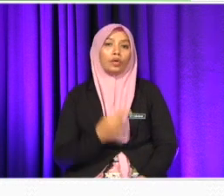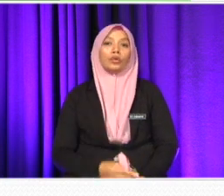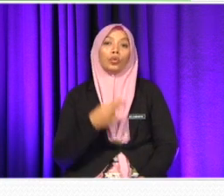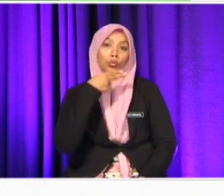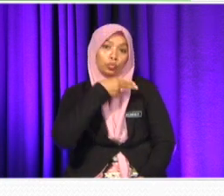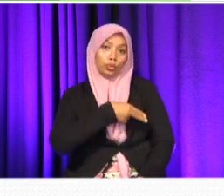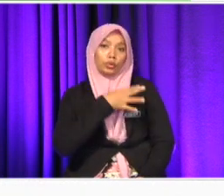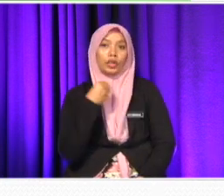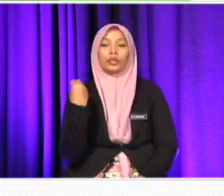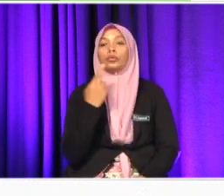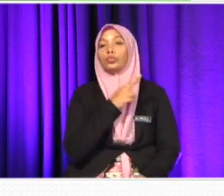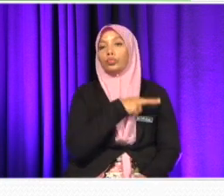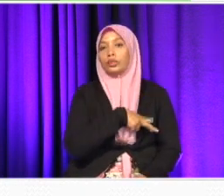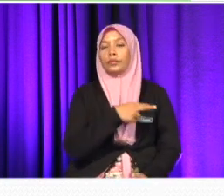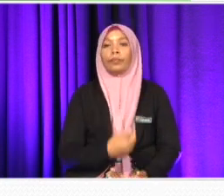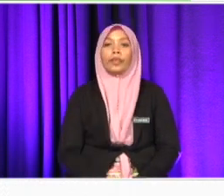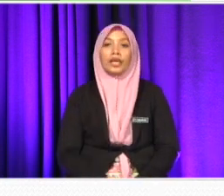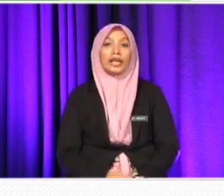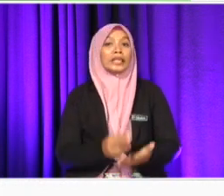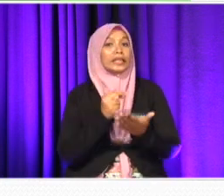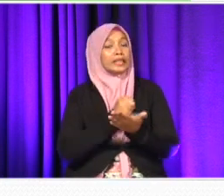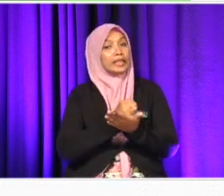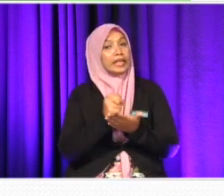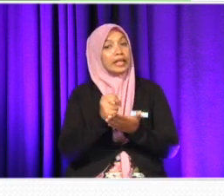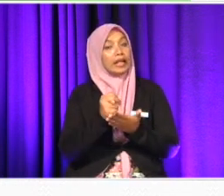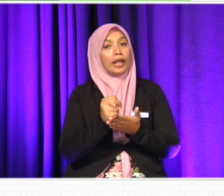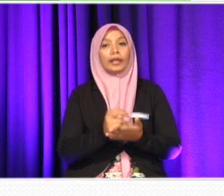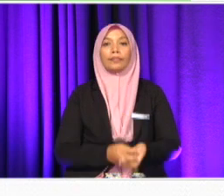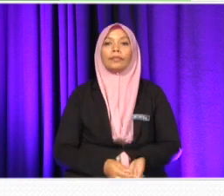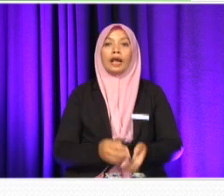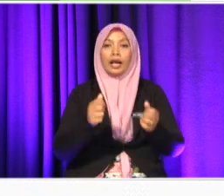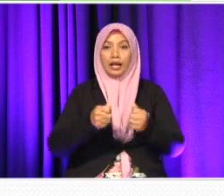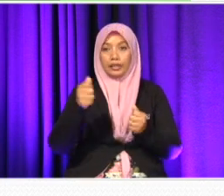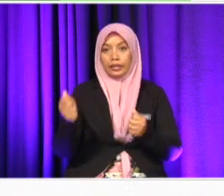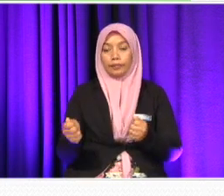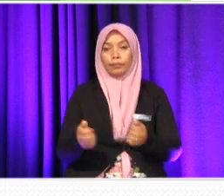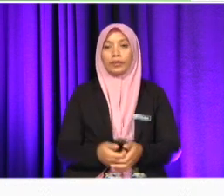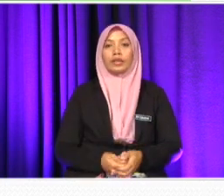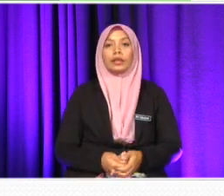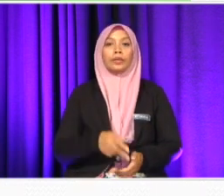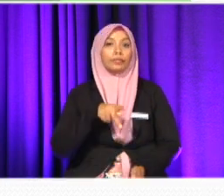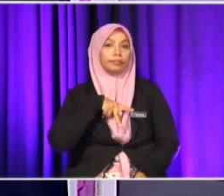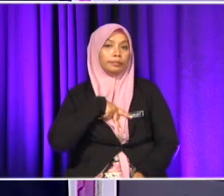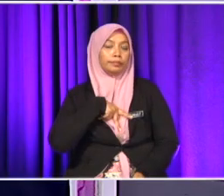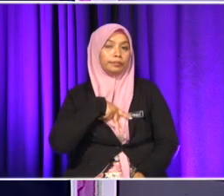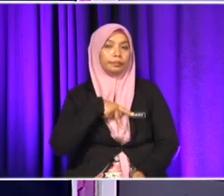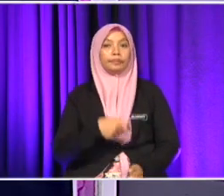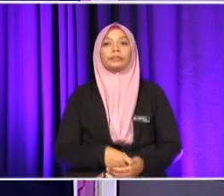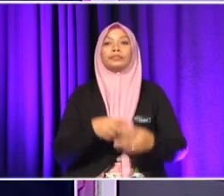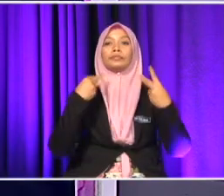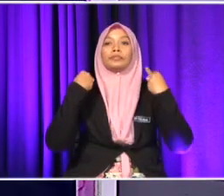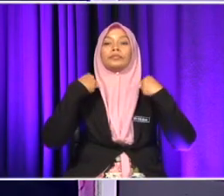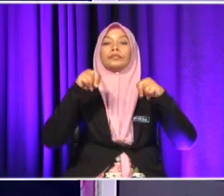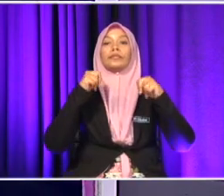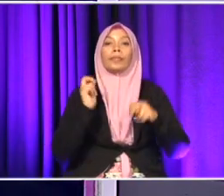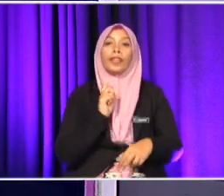ataupun rugi bersih atau nilai essence dan ikuti pemilik pernyataan Oke